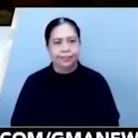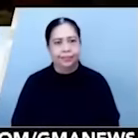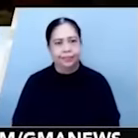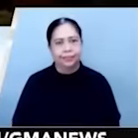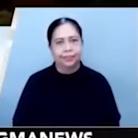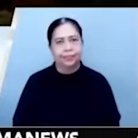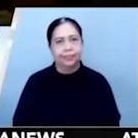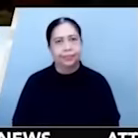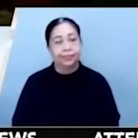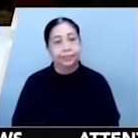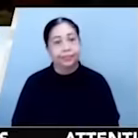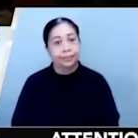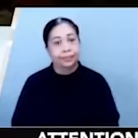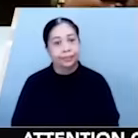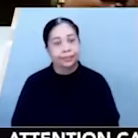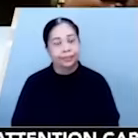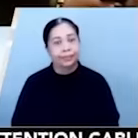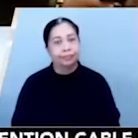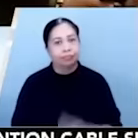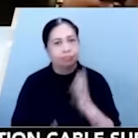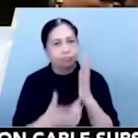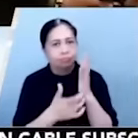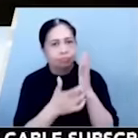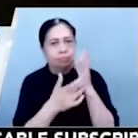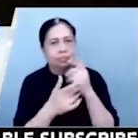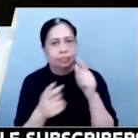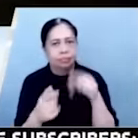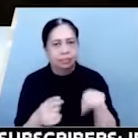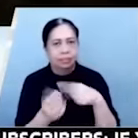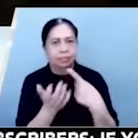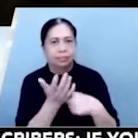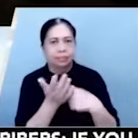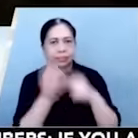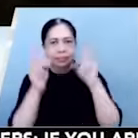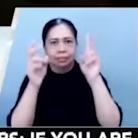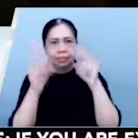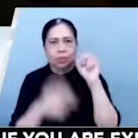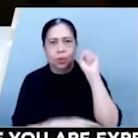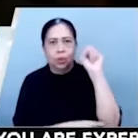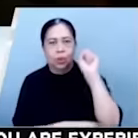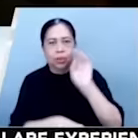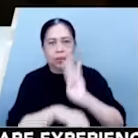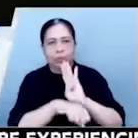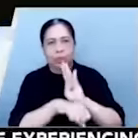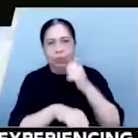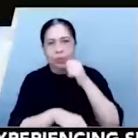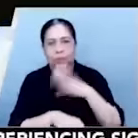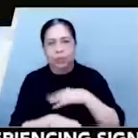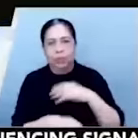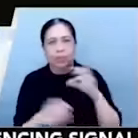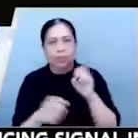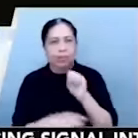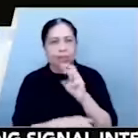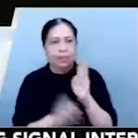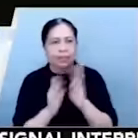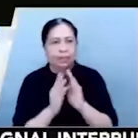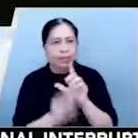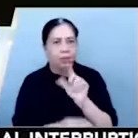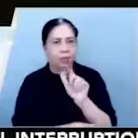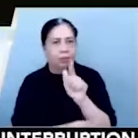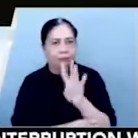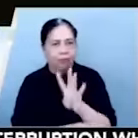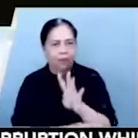Isa ang usapin ng digital technology sa mga tinalakay sa Go Negosyo Women's Summit 2024 na itinaon sa pagdiriwang